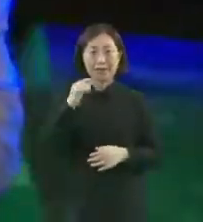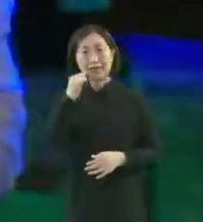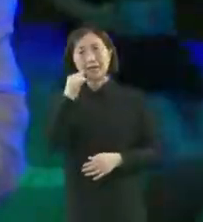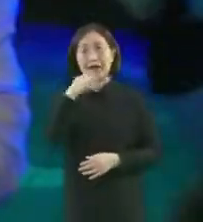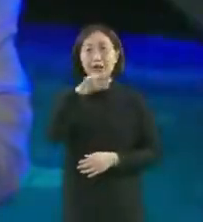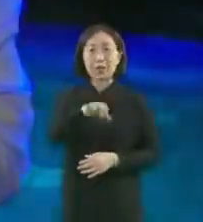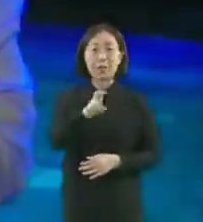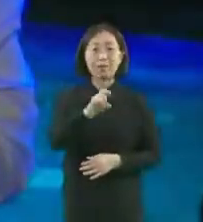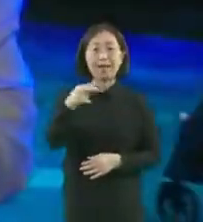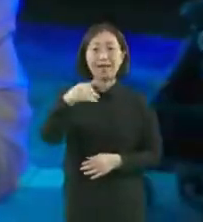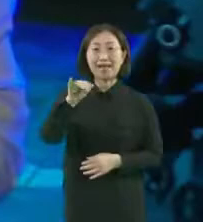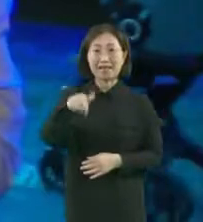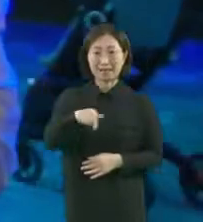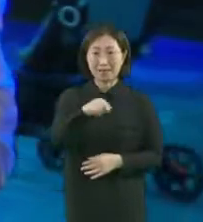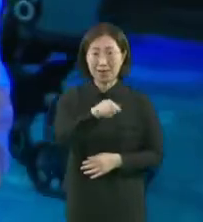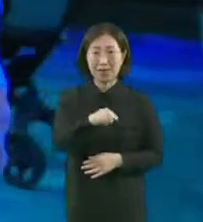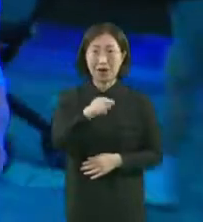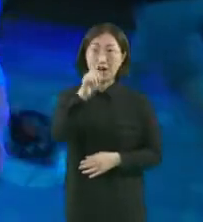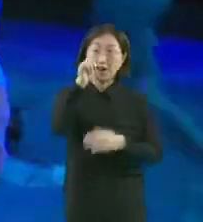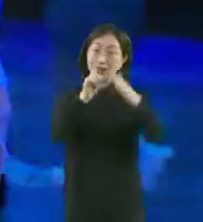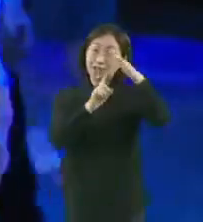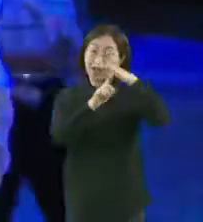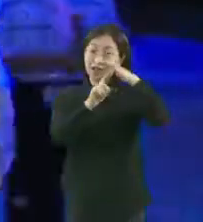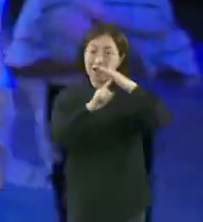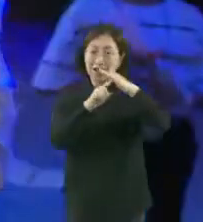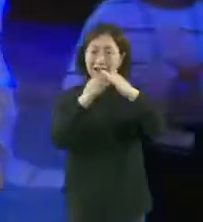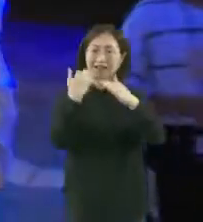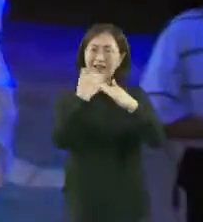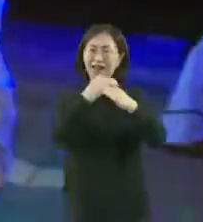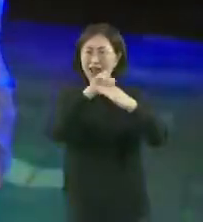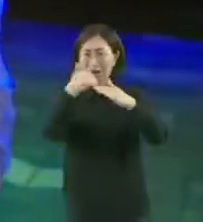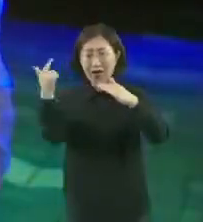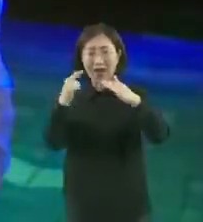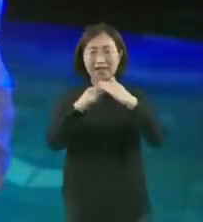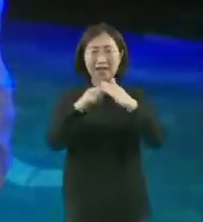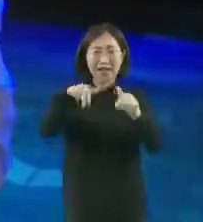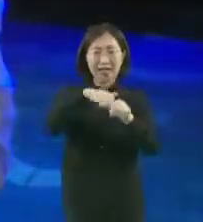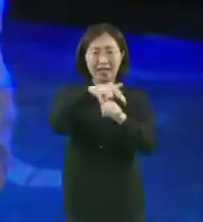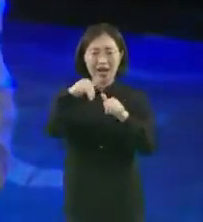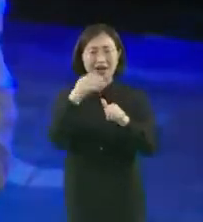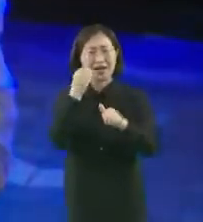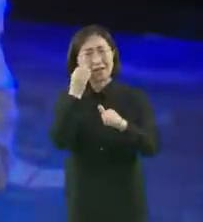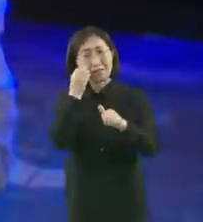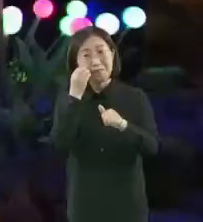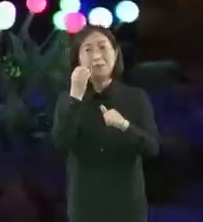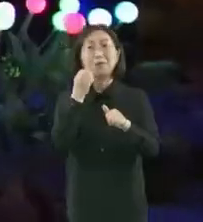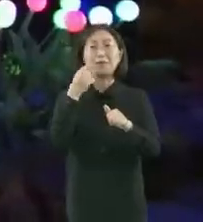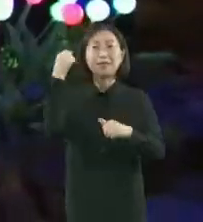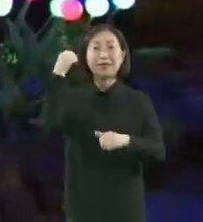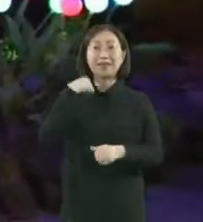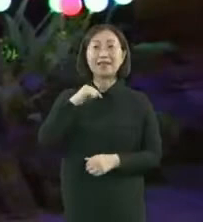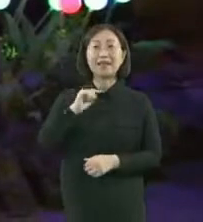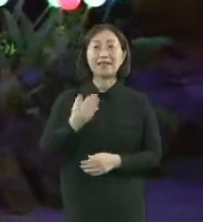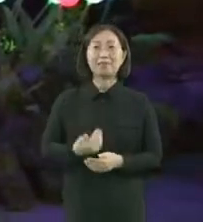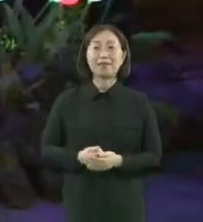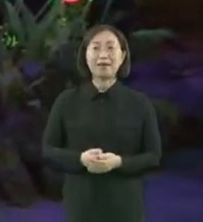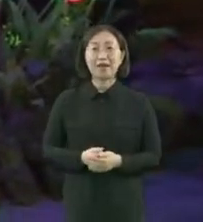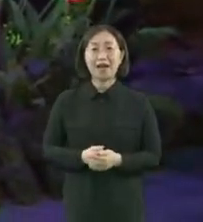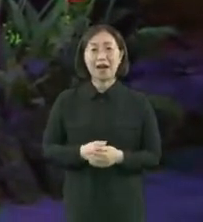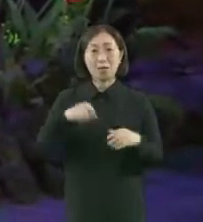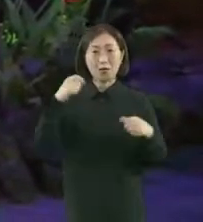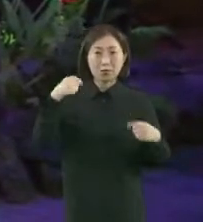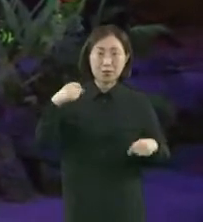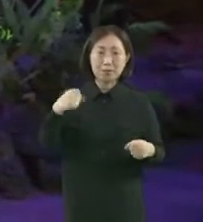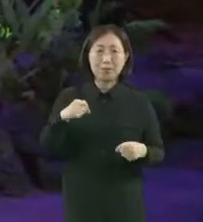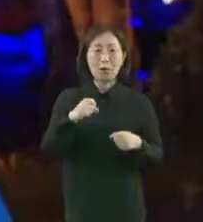많은 매직 네이처입니다. 천장에 붙은 형형색색의 LED가 자연의 신비로움을 느껴지게 합니다. 홀로그램 쇼와